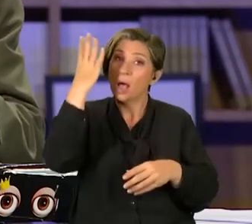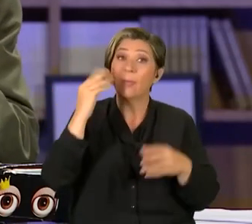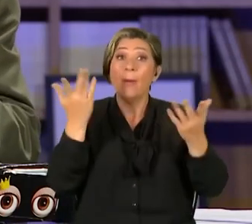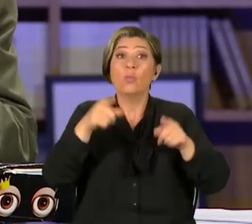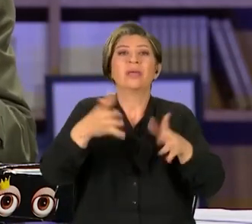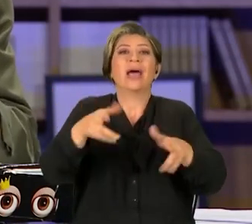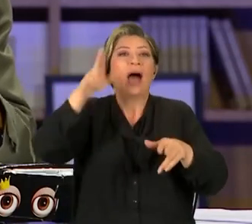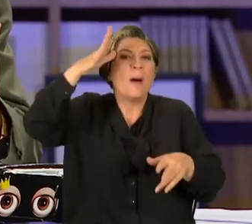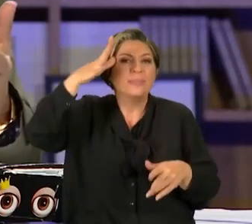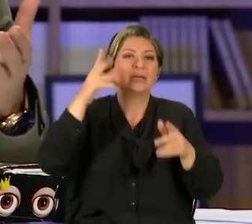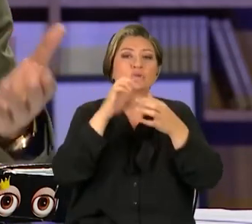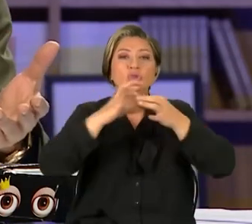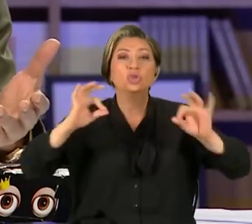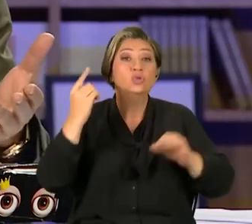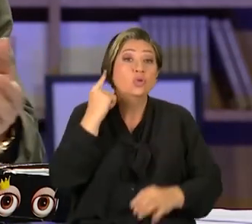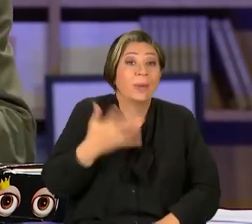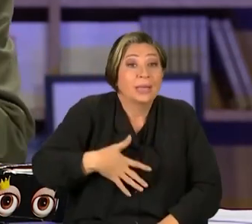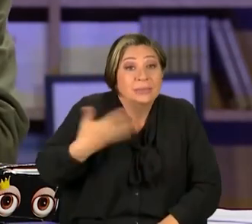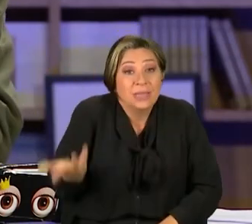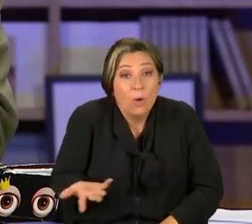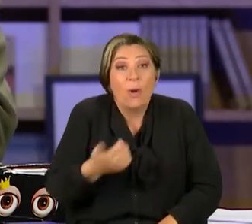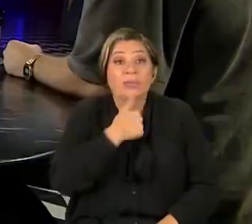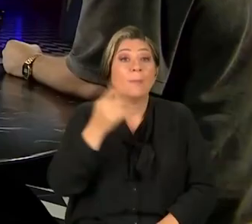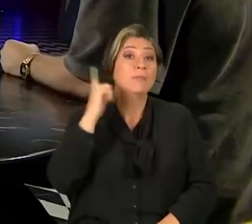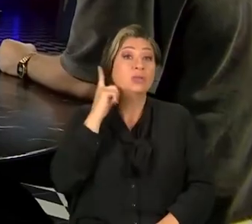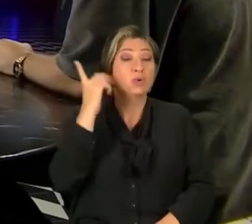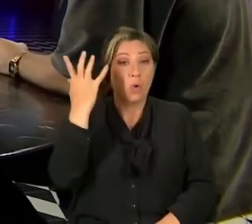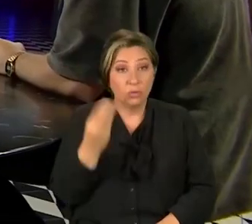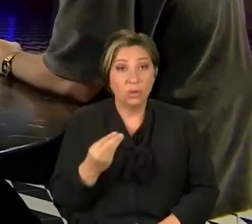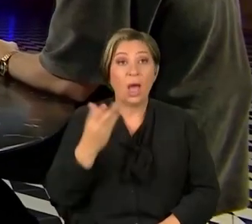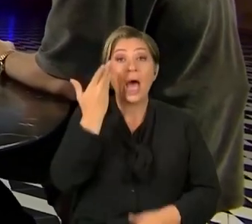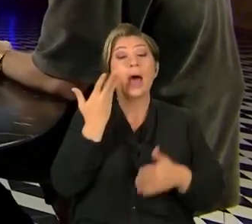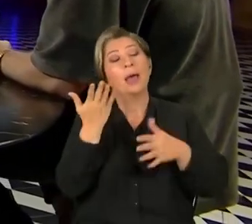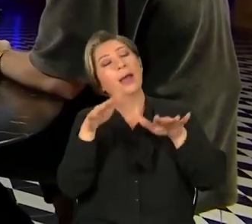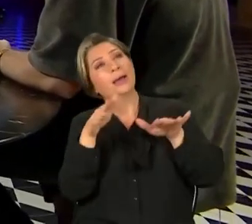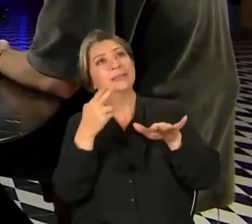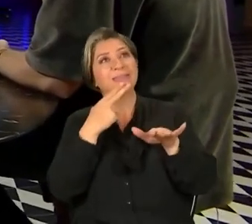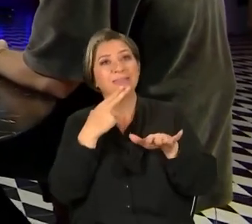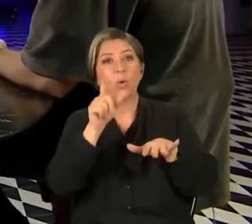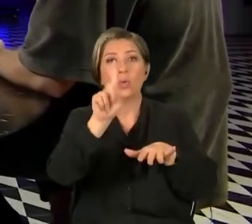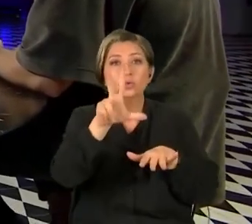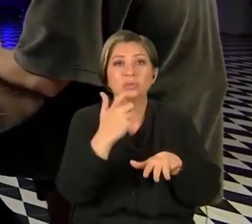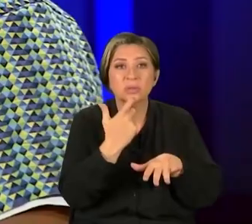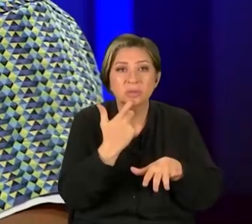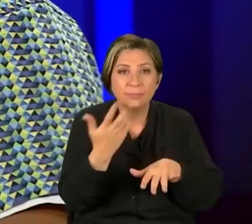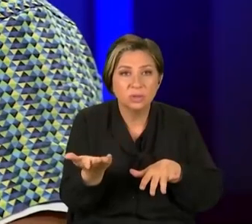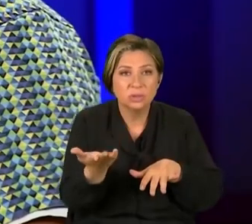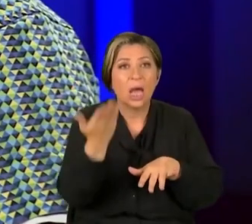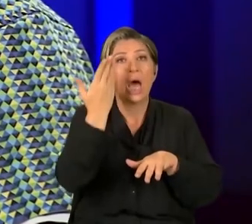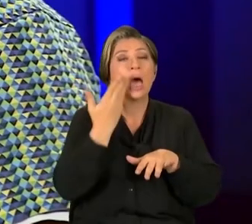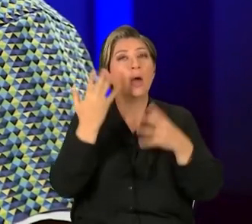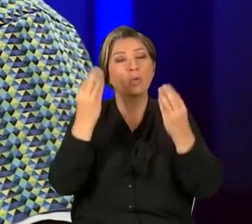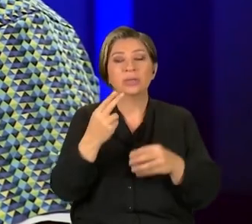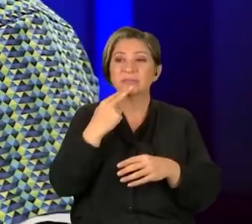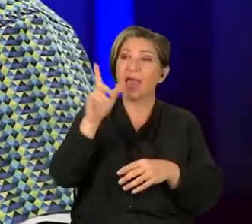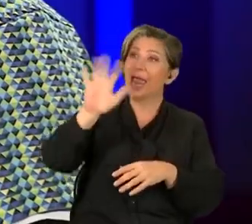bu kadar geri zekalıca söz duymak istemiyorum Adam meşhur olduğunda hayranı olan kız 13 yaşındaymış hayranı